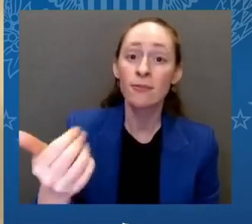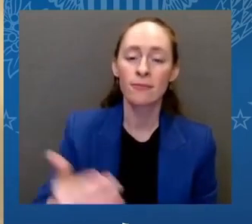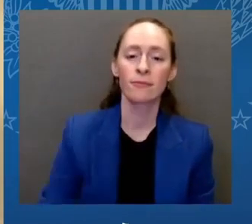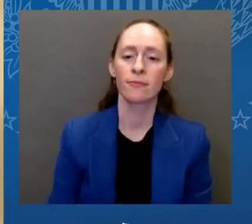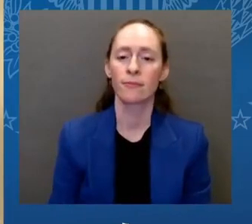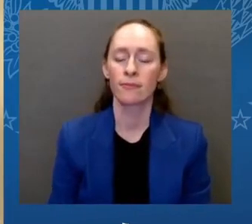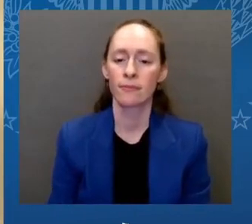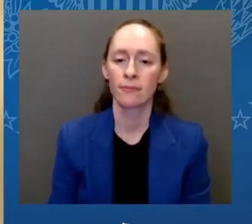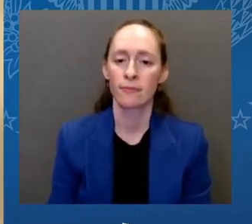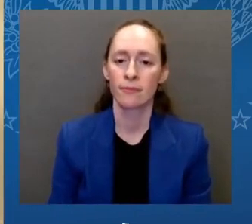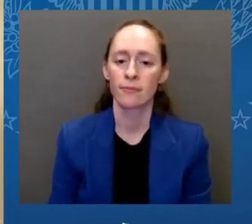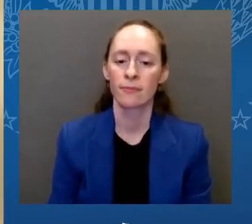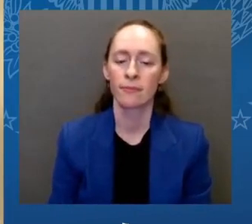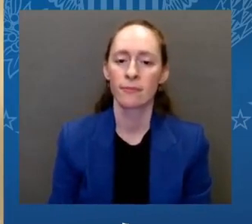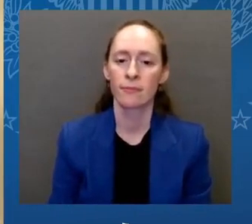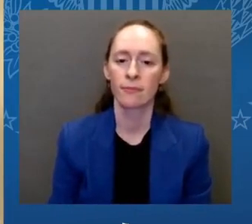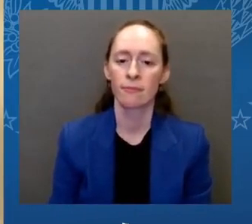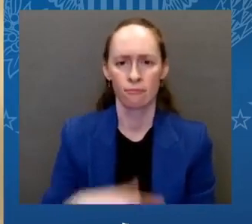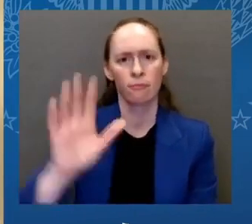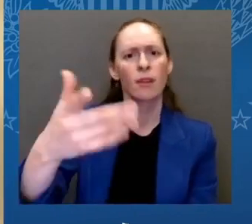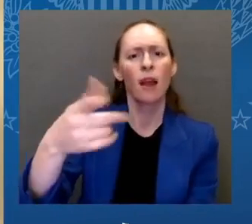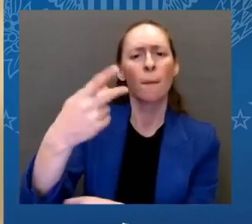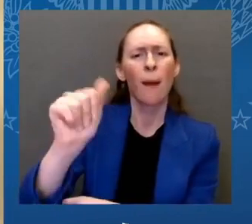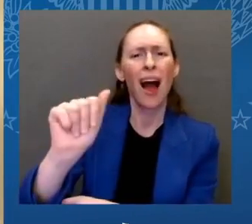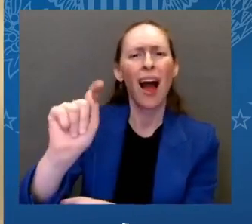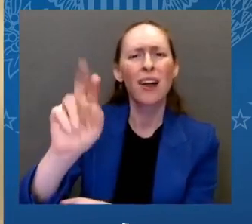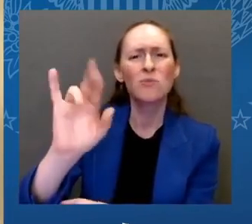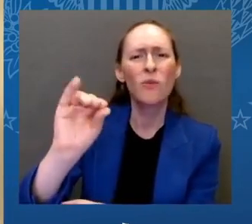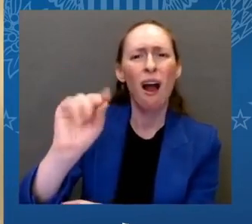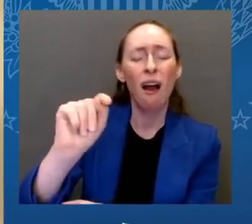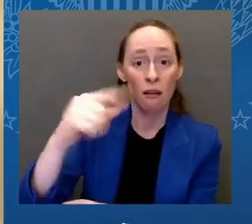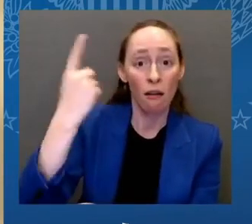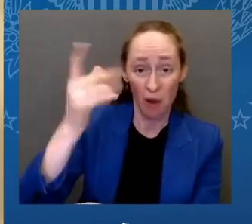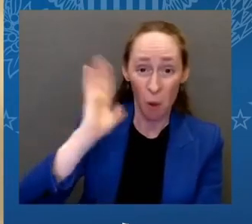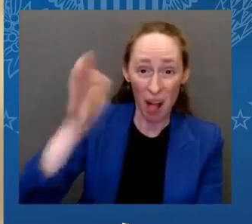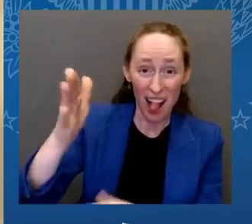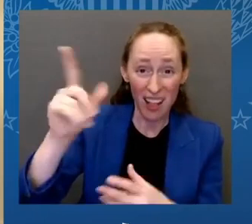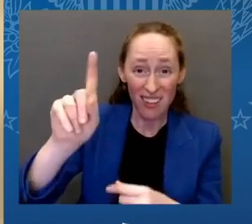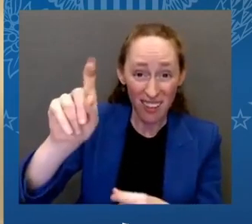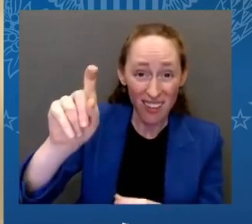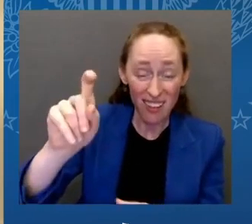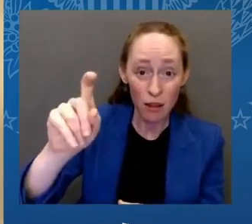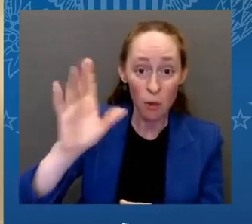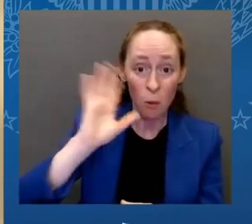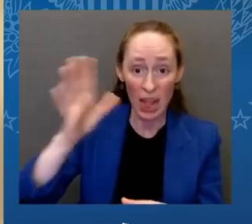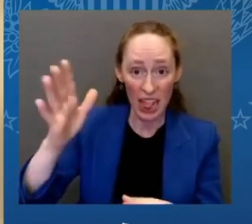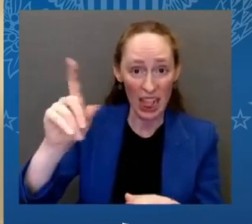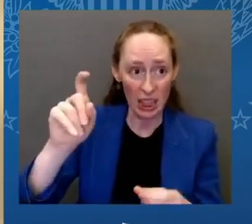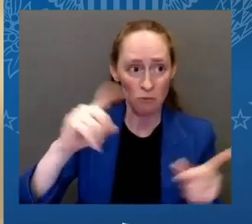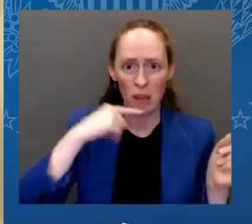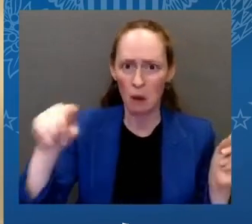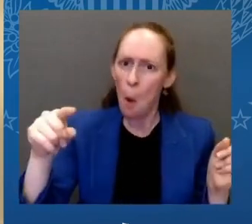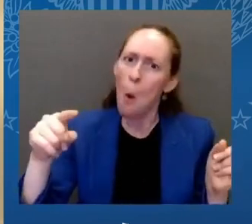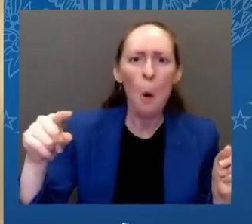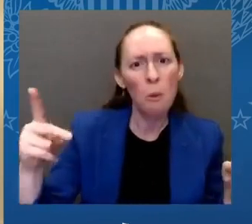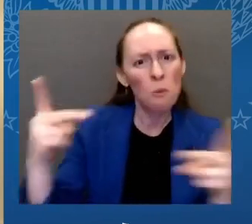ви оцінили, яким чином ескалація буде після того, якщо буде патріоти встановлені? Ні, ми це питання не